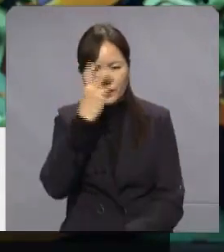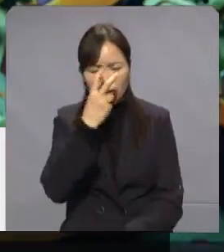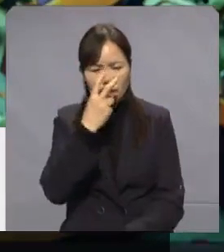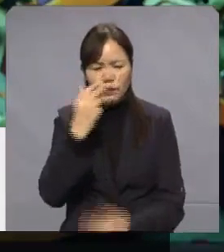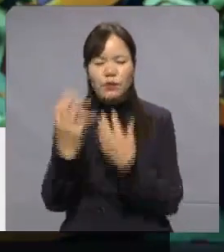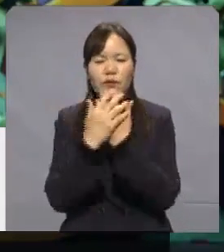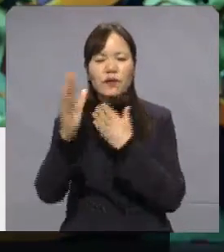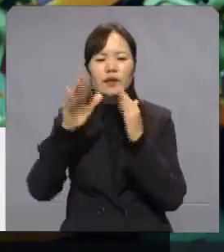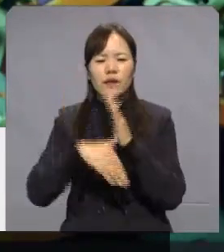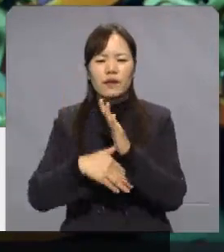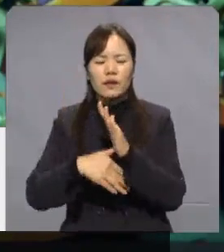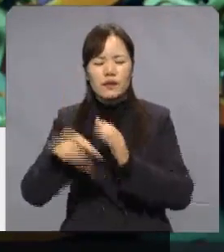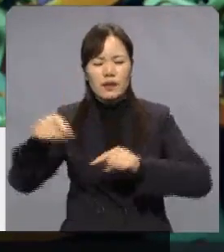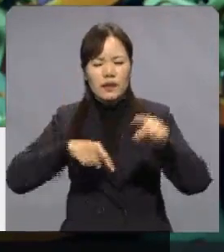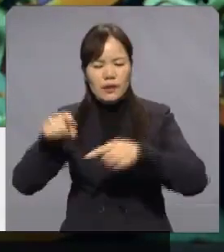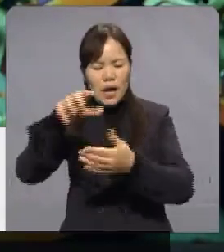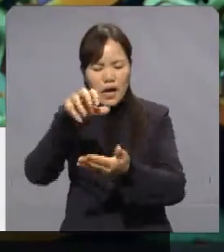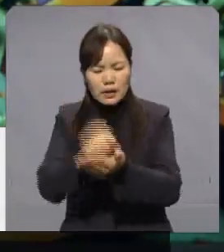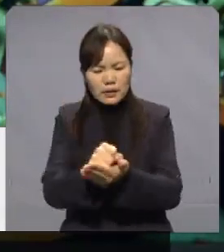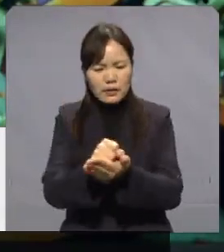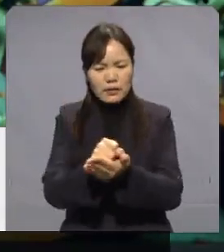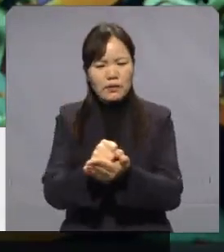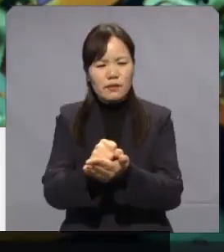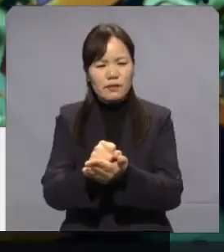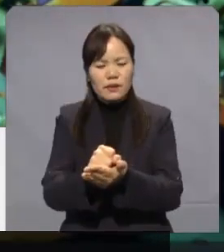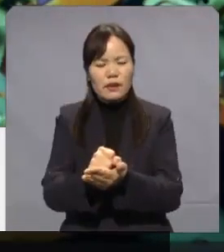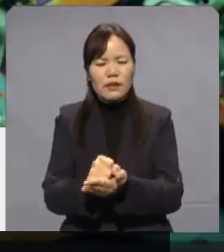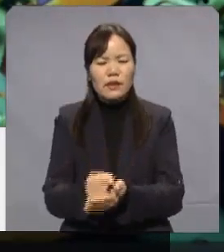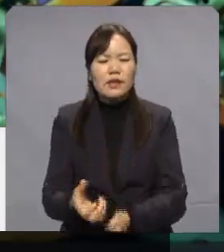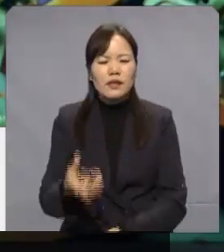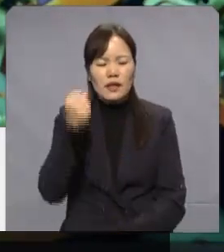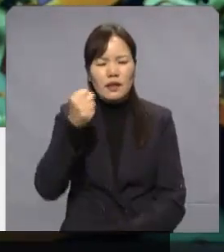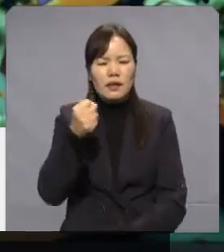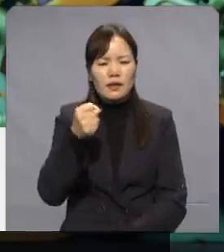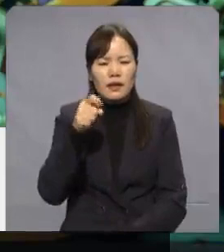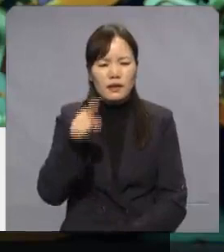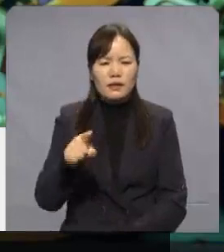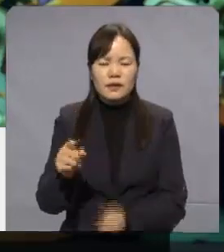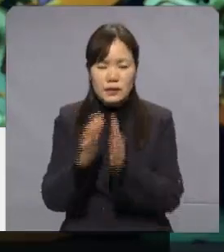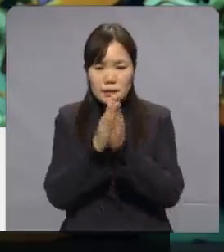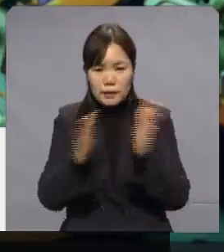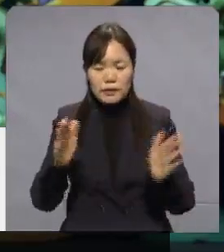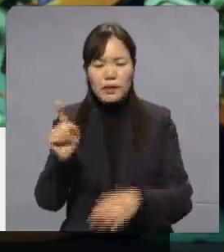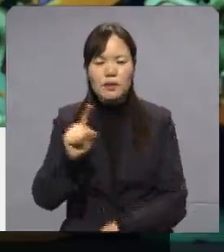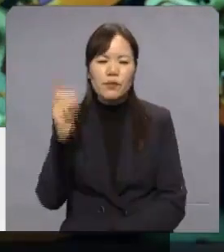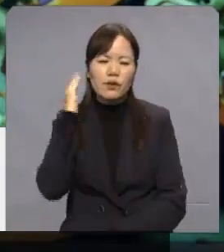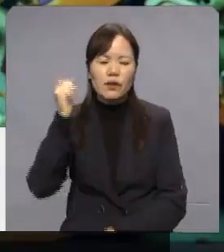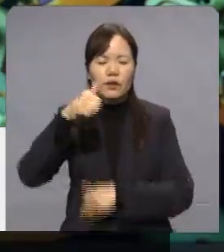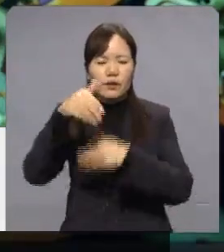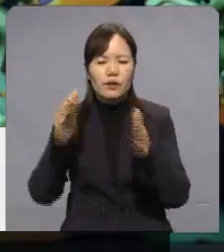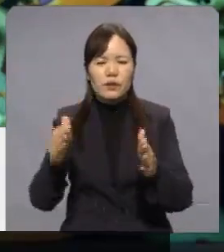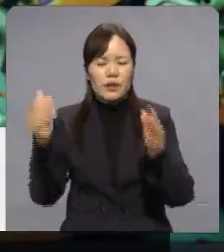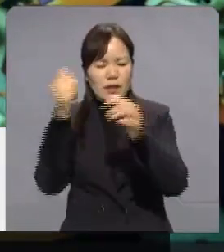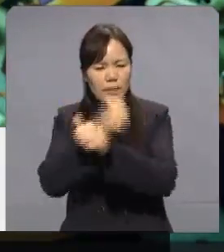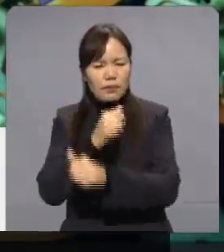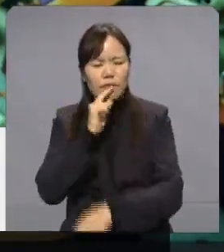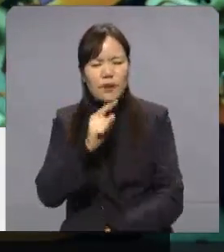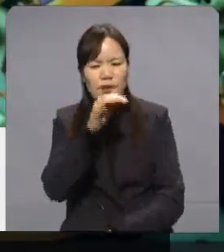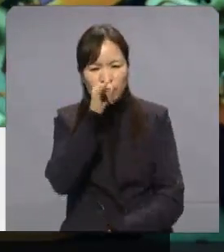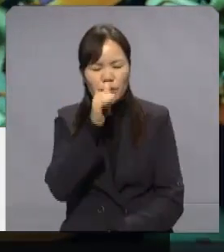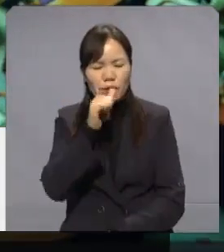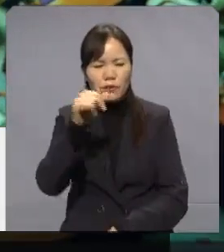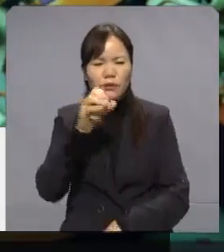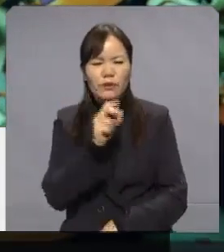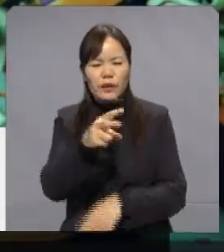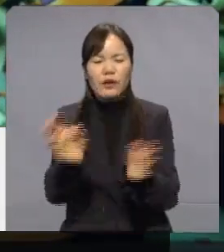계속 가져가겠다. 그것의 첫 신호탄 중에 하나가 우리가 과거에 그 뭐 아까 대통령실 개편 얘기도 했었고 예. 여당 지도부